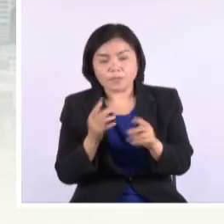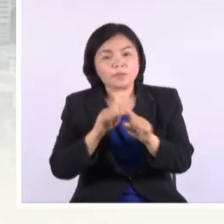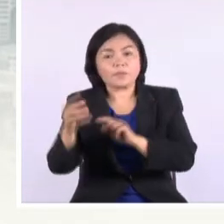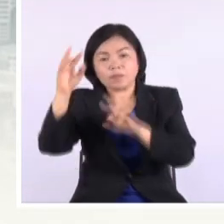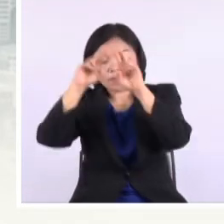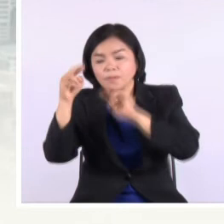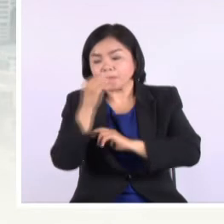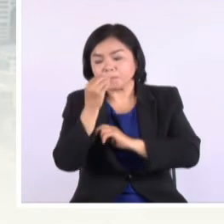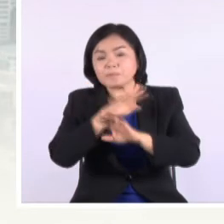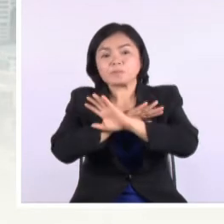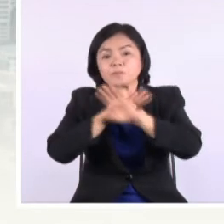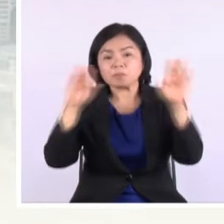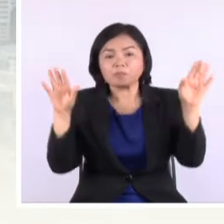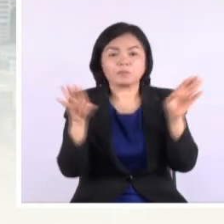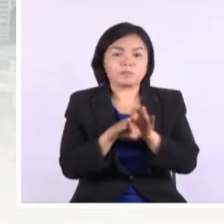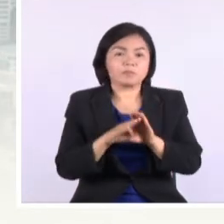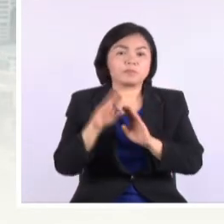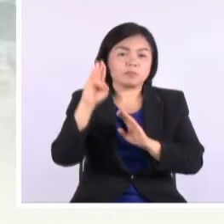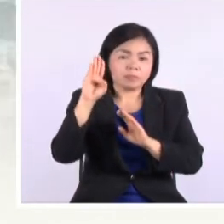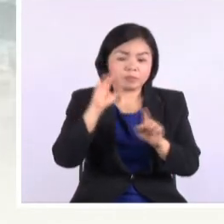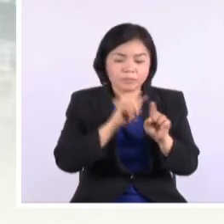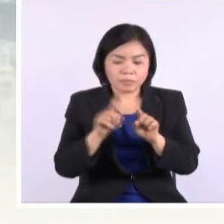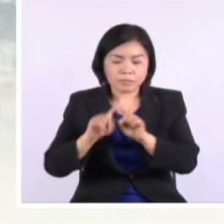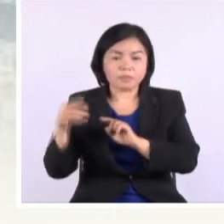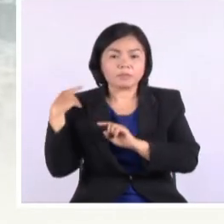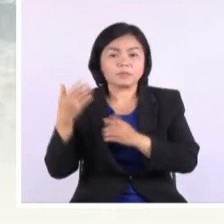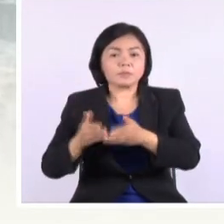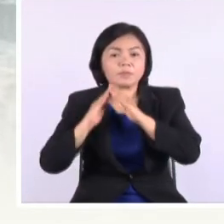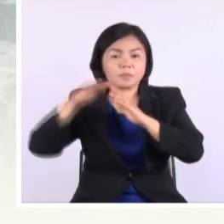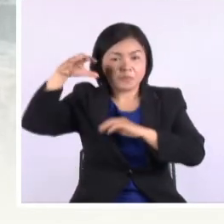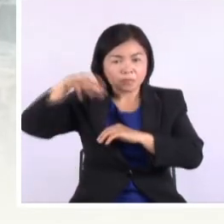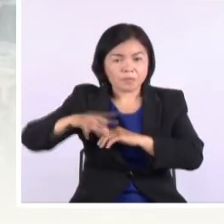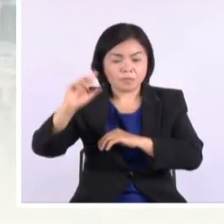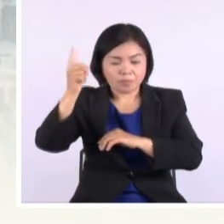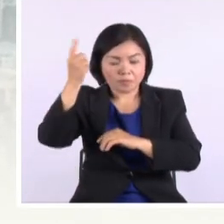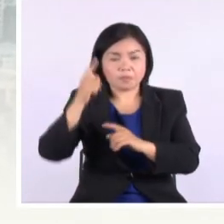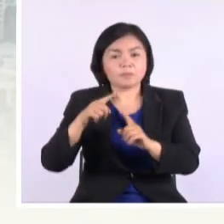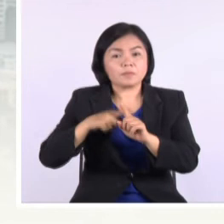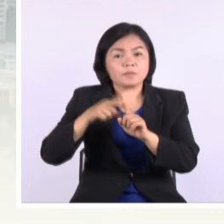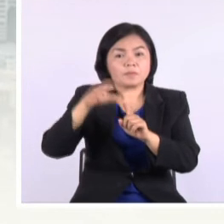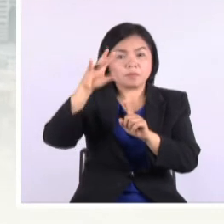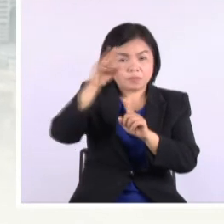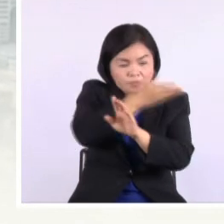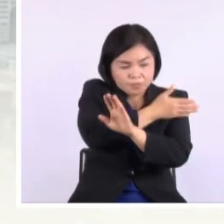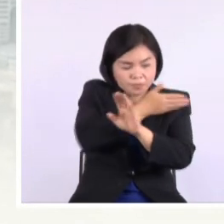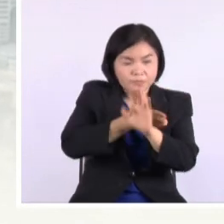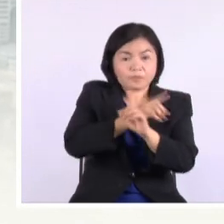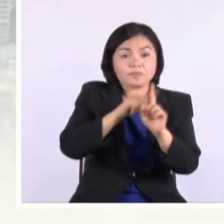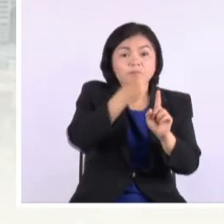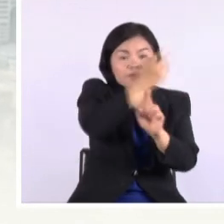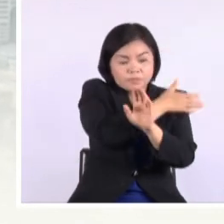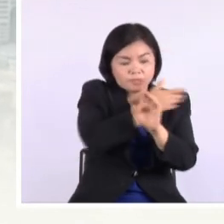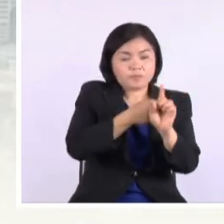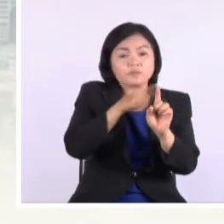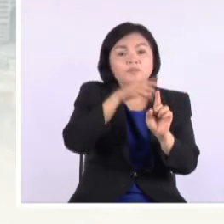ร้านอาหารขณะที่ยอดรวมการจัดตั้งธุรกิจใหม่ช่วงเดือนช่วง7เดือนนะครับมกราคมถึงกรกฎาคมมี